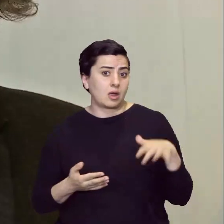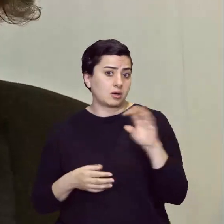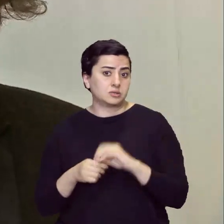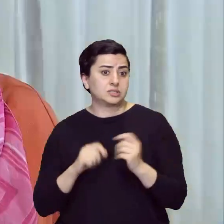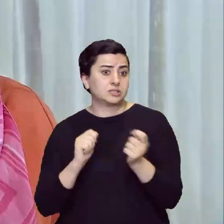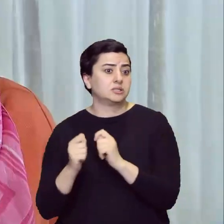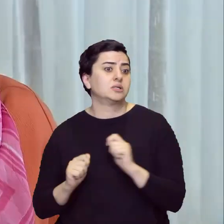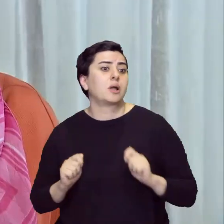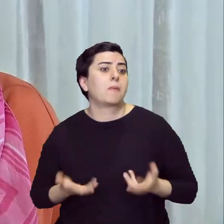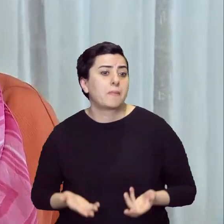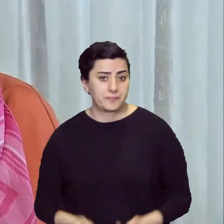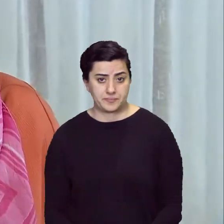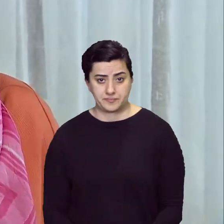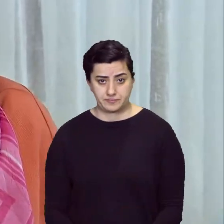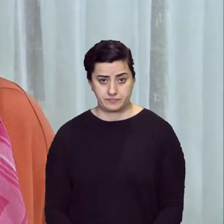için değiştiremeyiz ya.